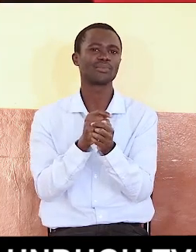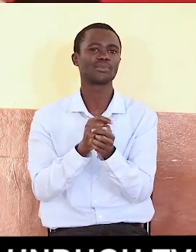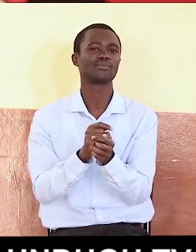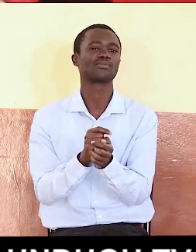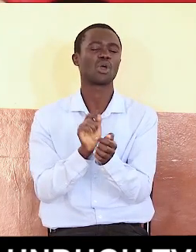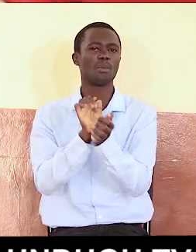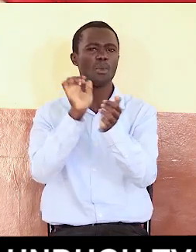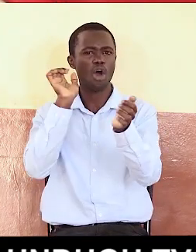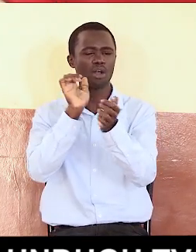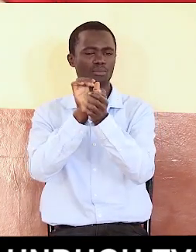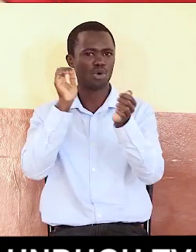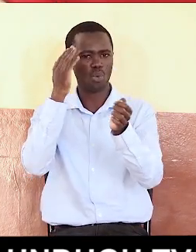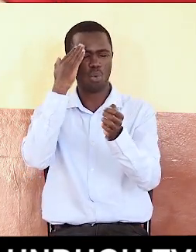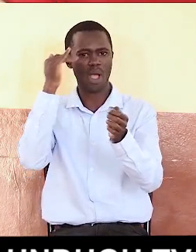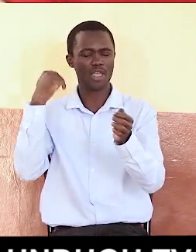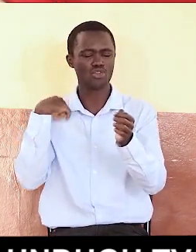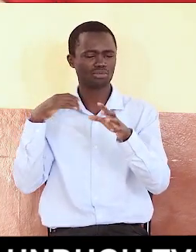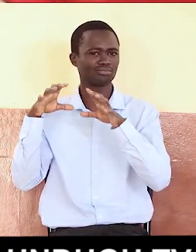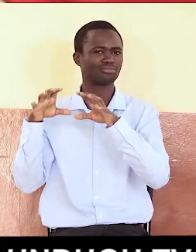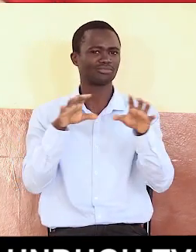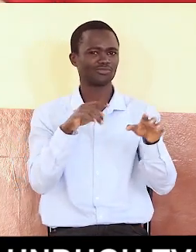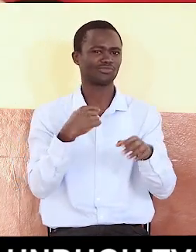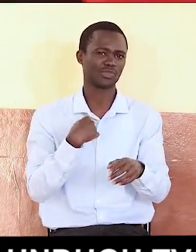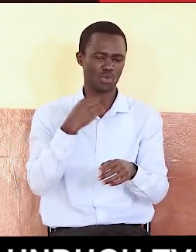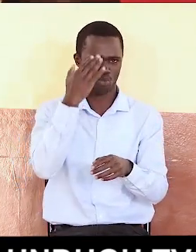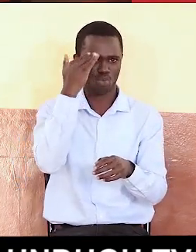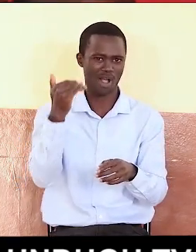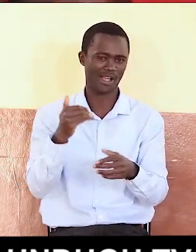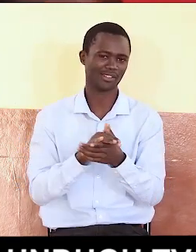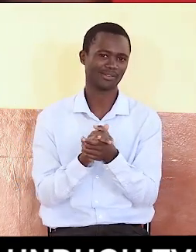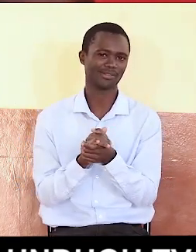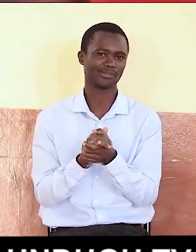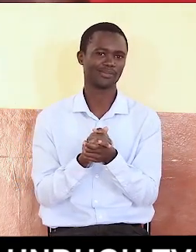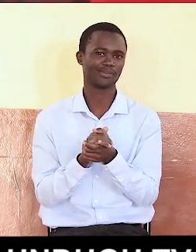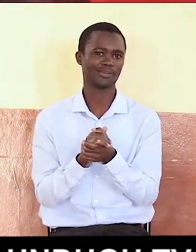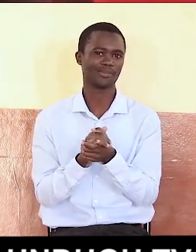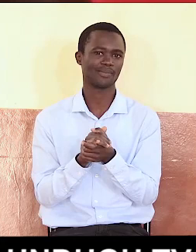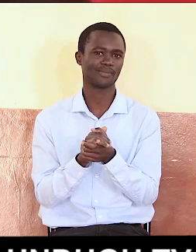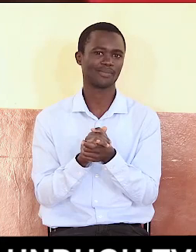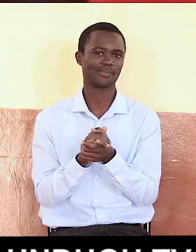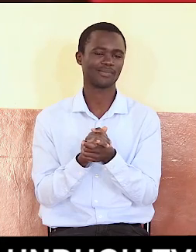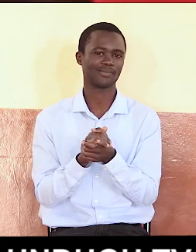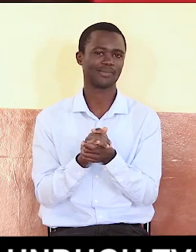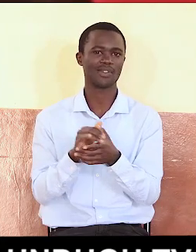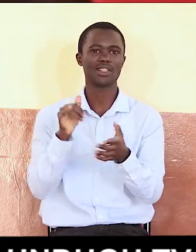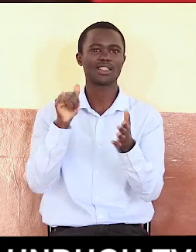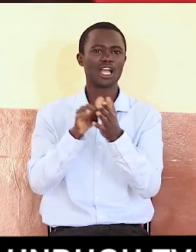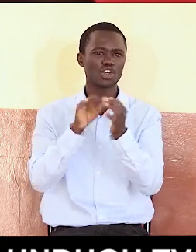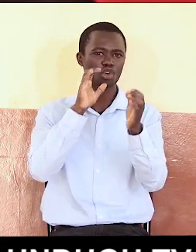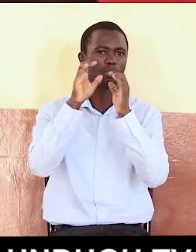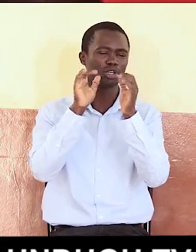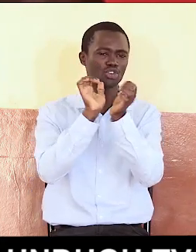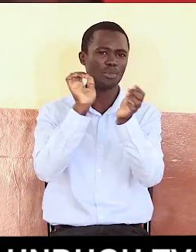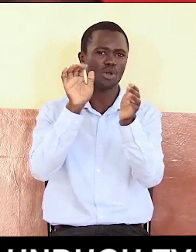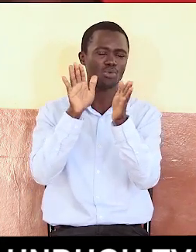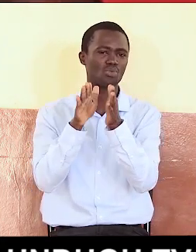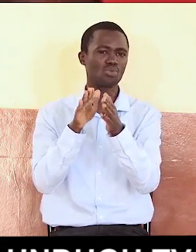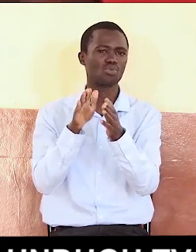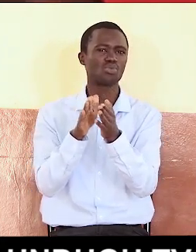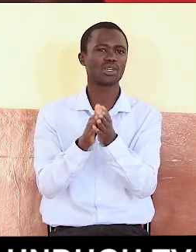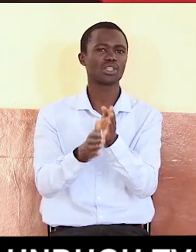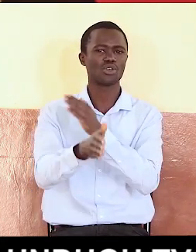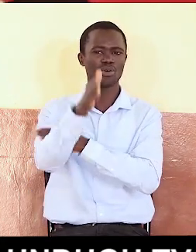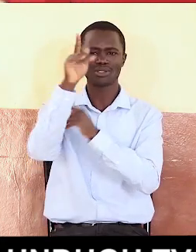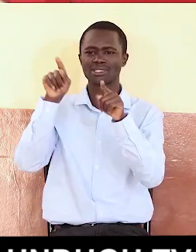mbona unaniudhi? Na yeye kwa sababu ni mazungumzo yake na Bwana akasema,